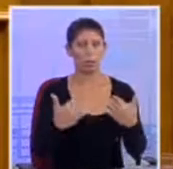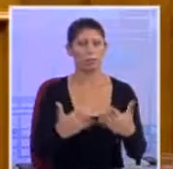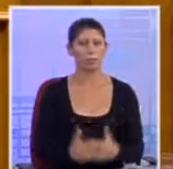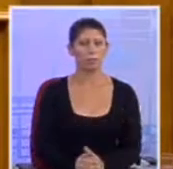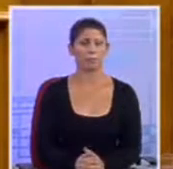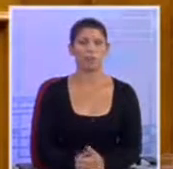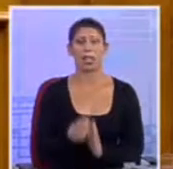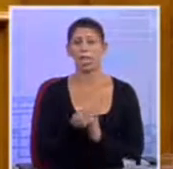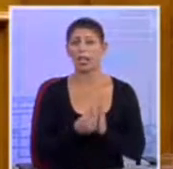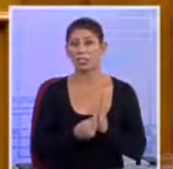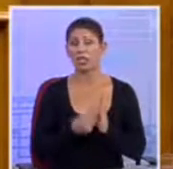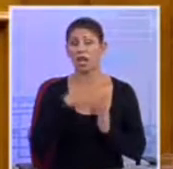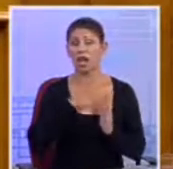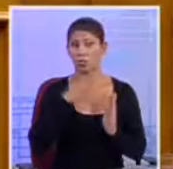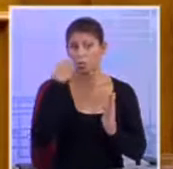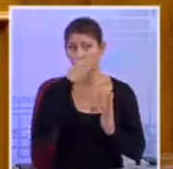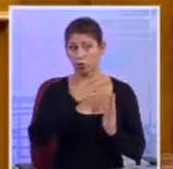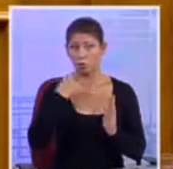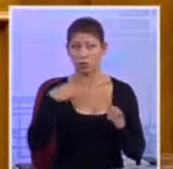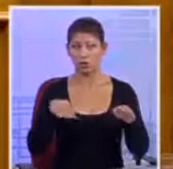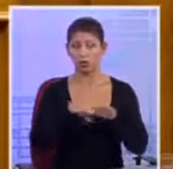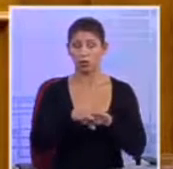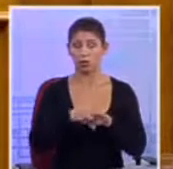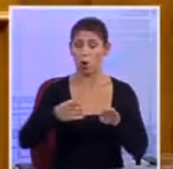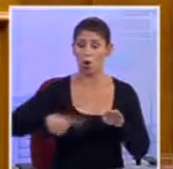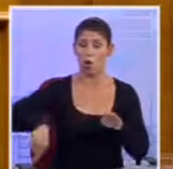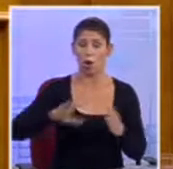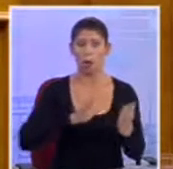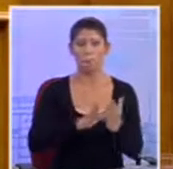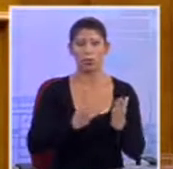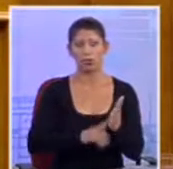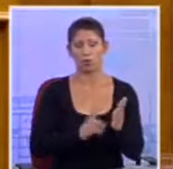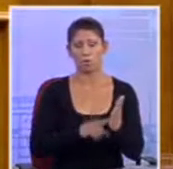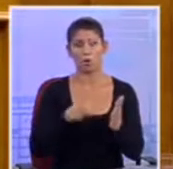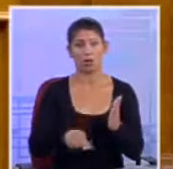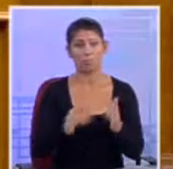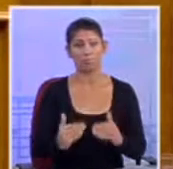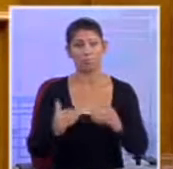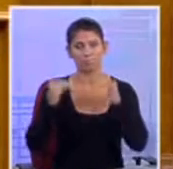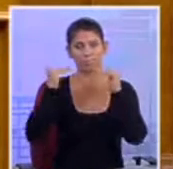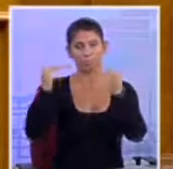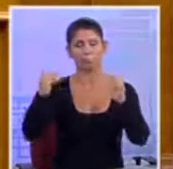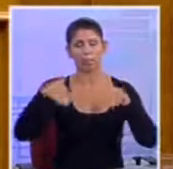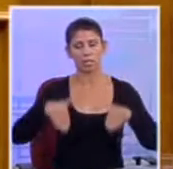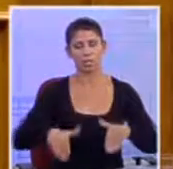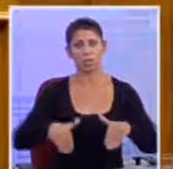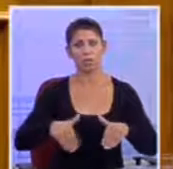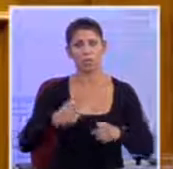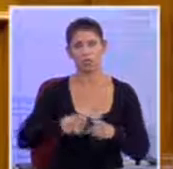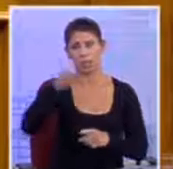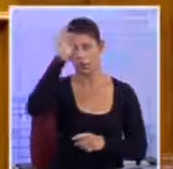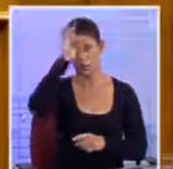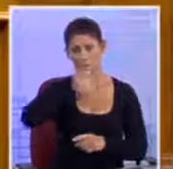η αξία της ανθρώπινης προσωπικότητας και η ισότητα όλων απέναντι στον νόμο θα είναι αντικείμενο υπέρτατου σεβασμού από την ελληνική